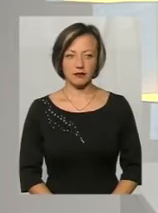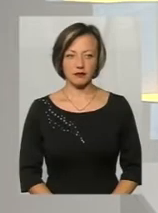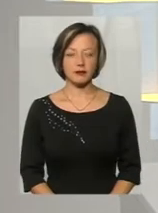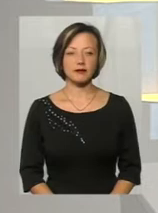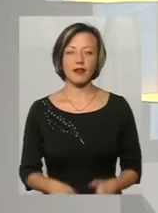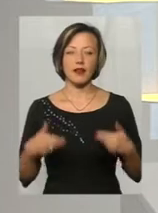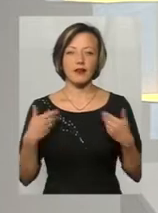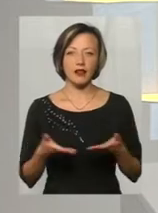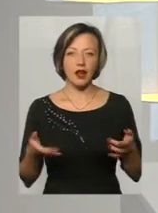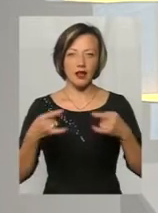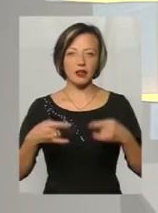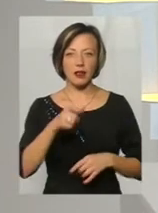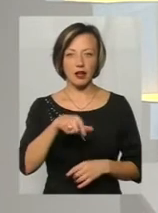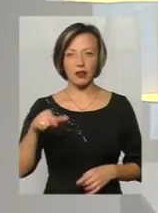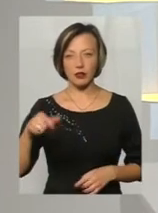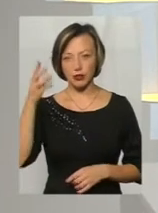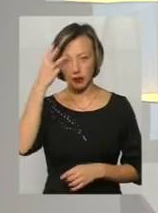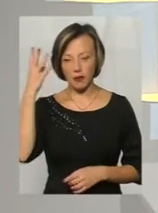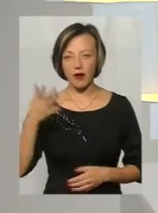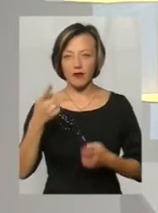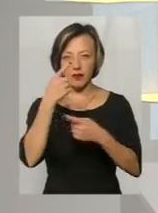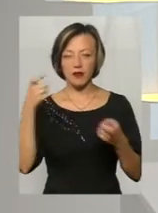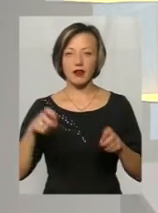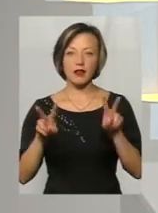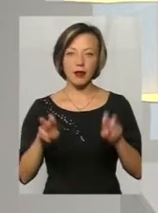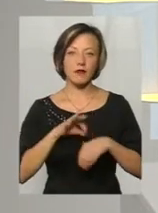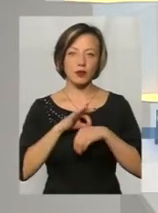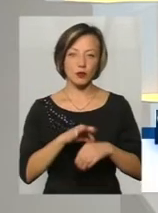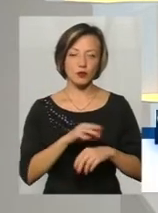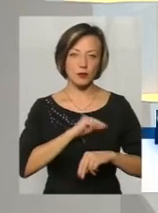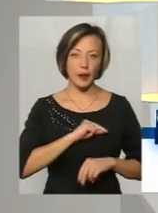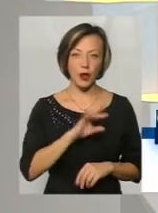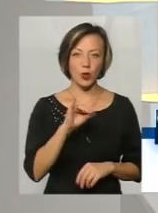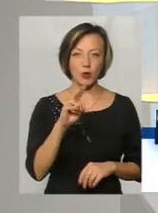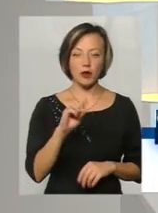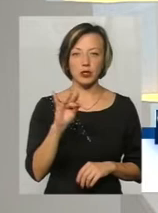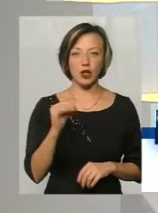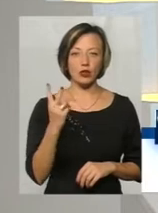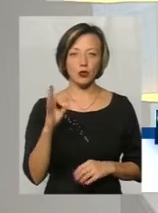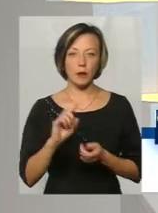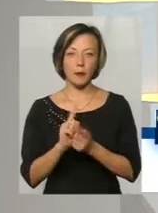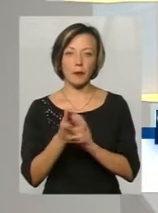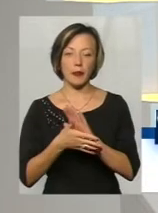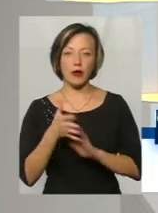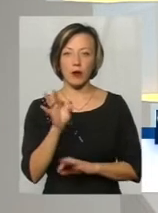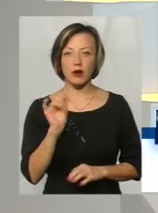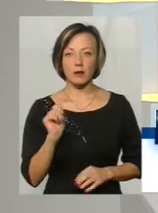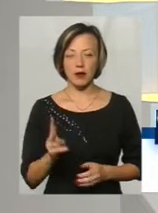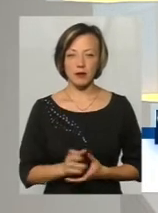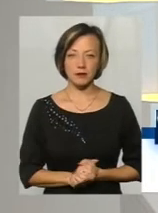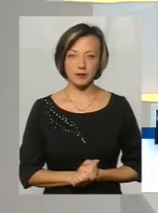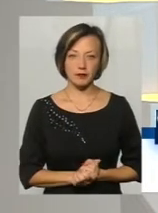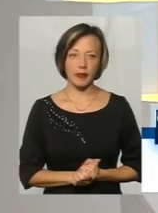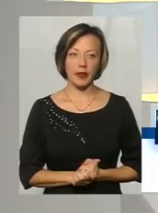Мої вітання телеглядачам. В ефірі «Тема». Сьогодні для вас у студії працює ведуча Юна Мітравко, переклад на мову жестів Ольга Рибак.